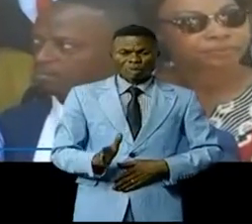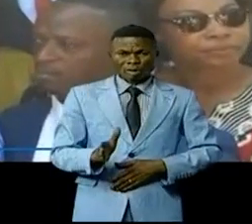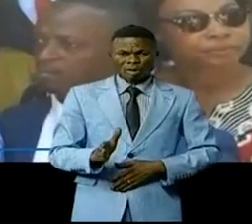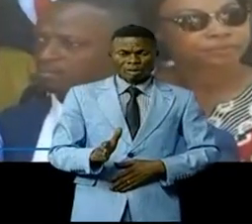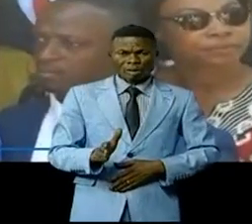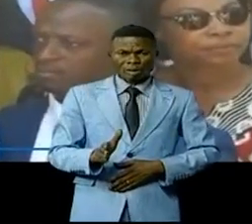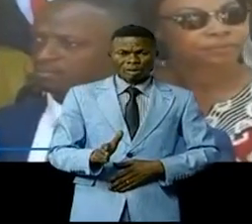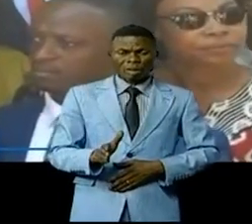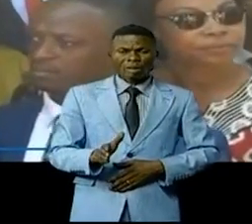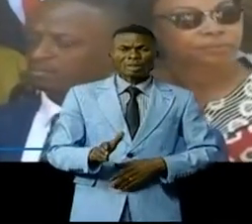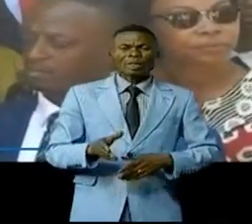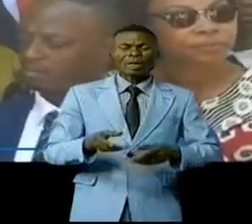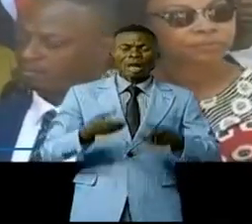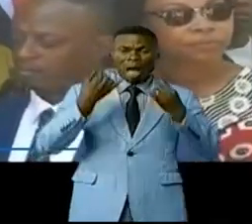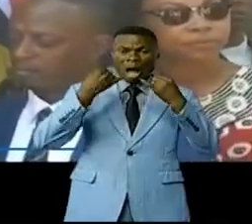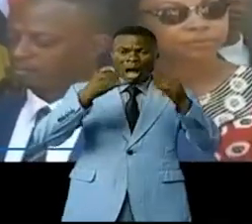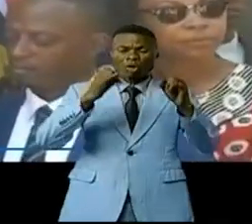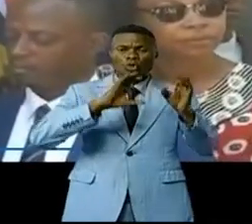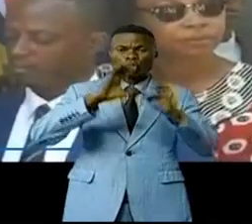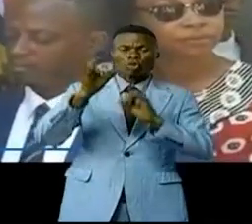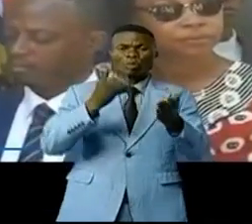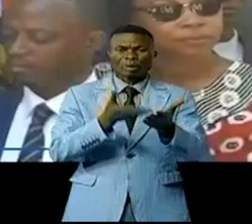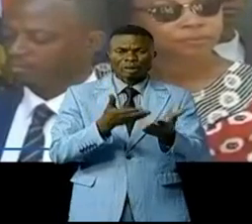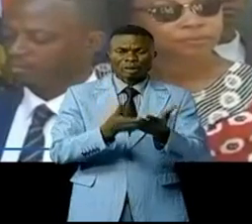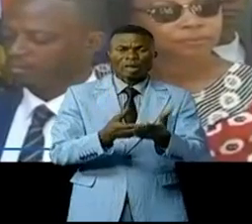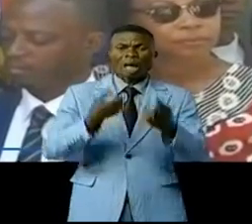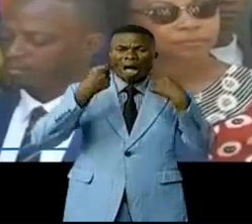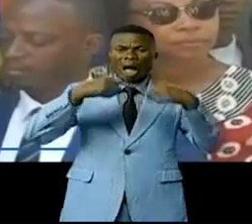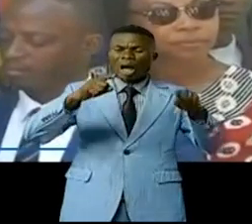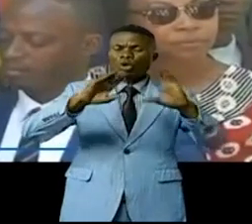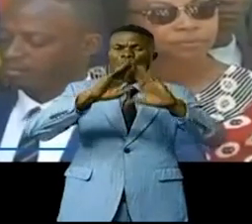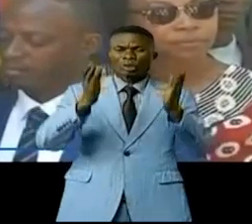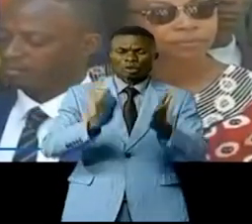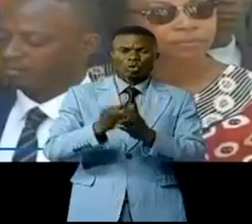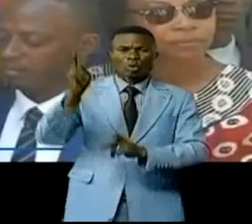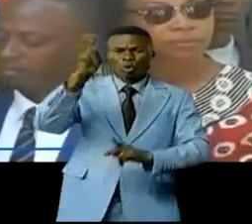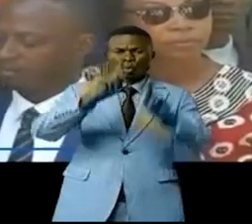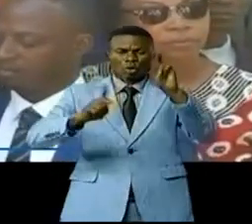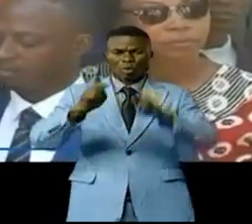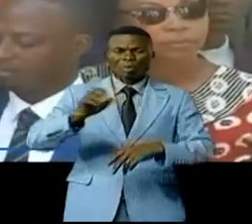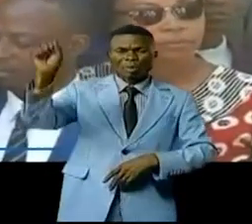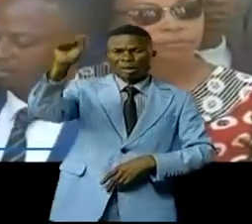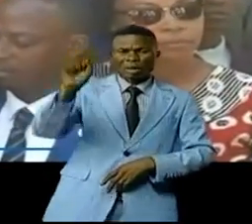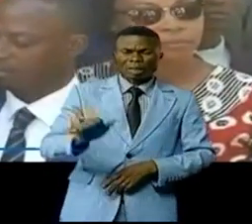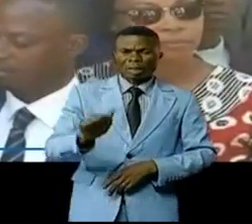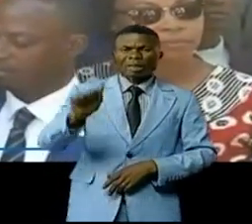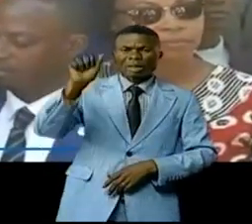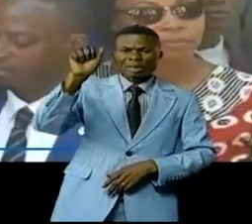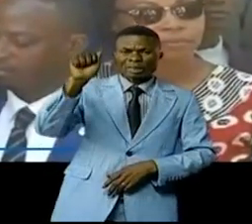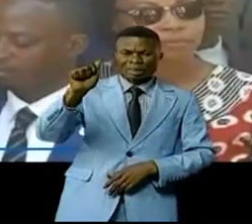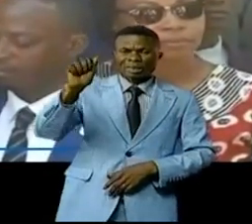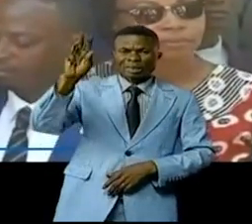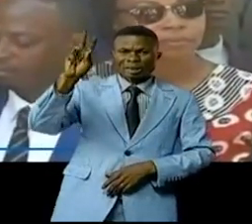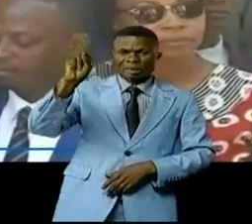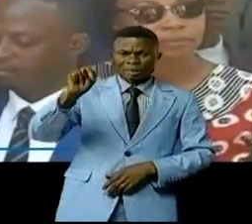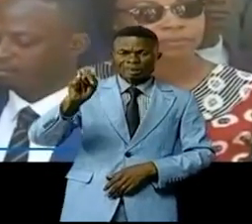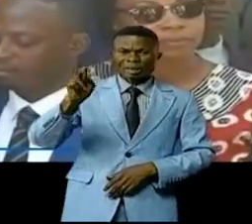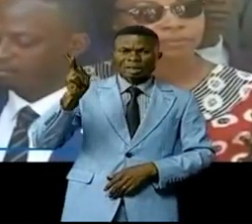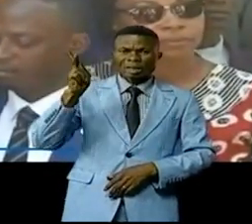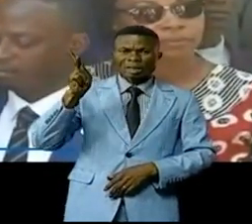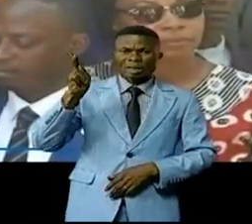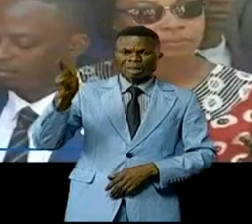le présent communiqué annoncer à toute la population sankuroise en général et celle